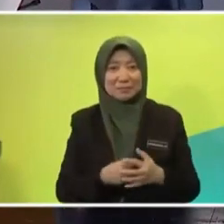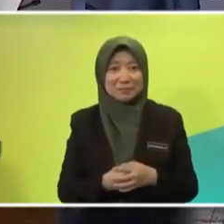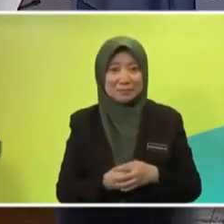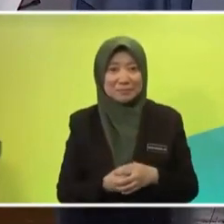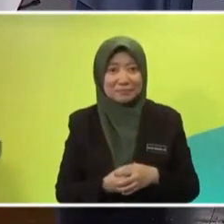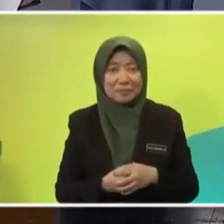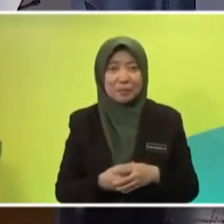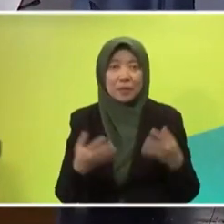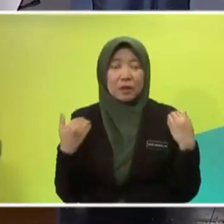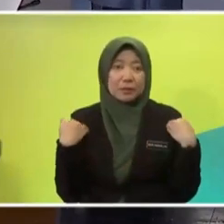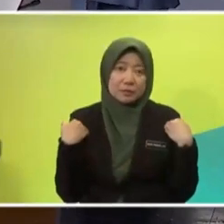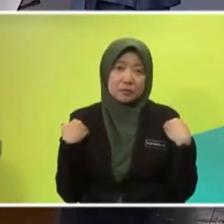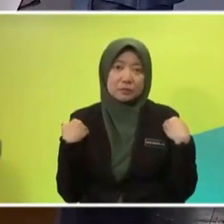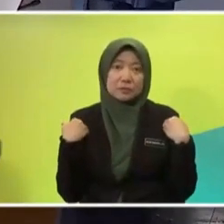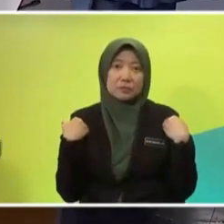Kita ada